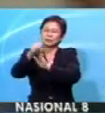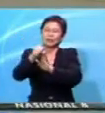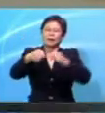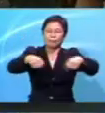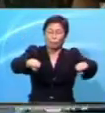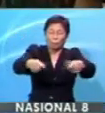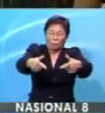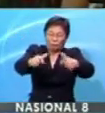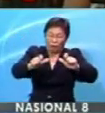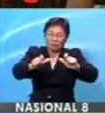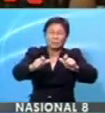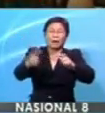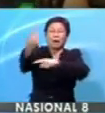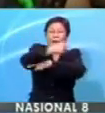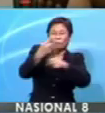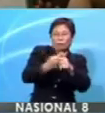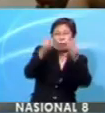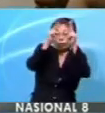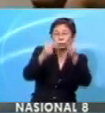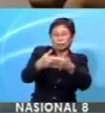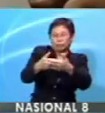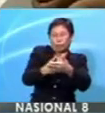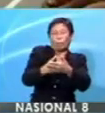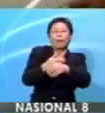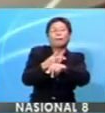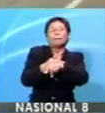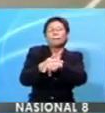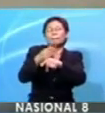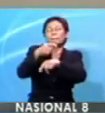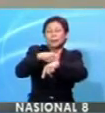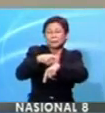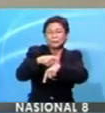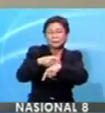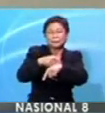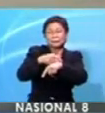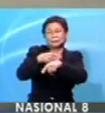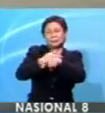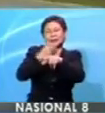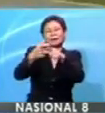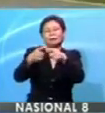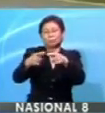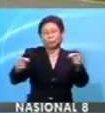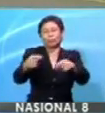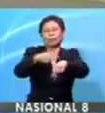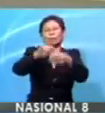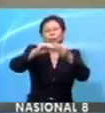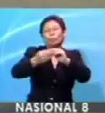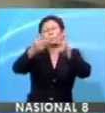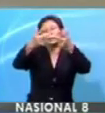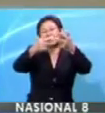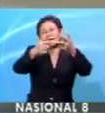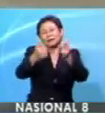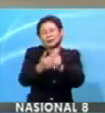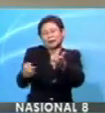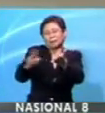pelumba terpantas pada hari pertama sesi ujian pramusim Makoto inagaki dari pasukan Akeno Speed Racing sekadar berada di tempat ketiga